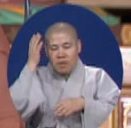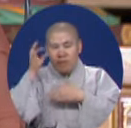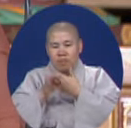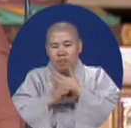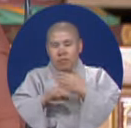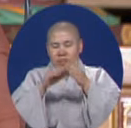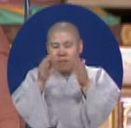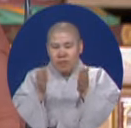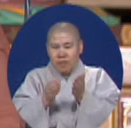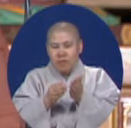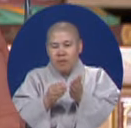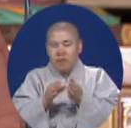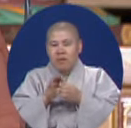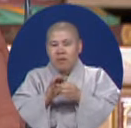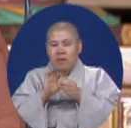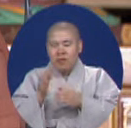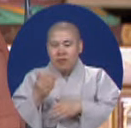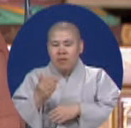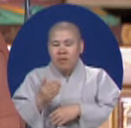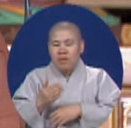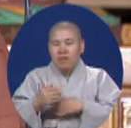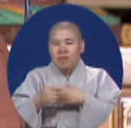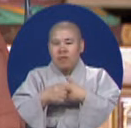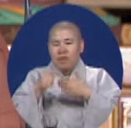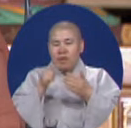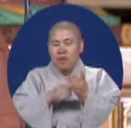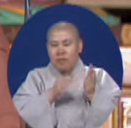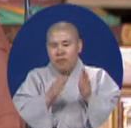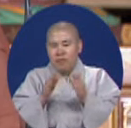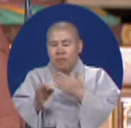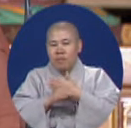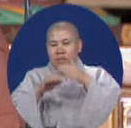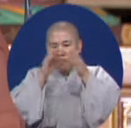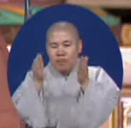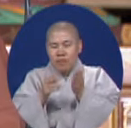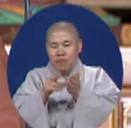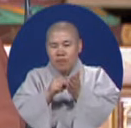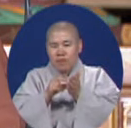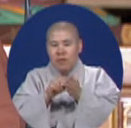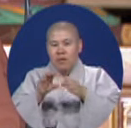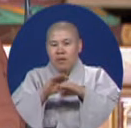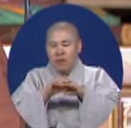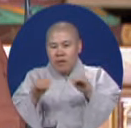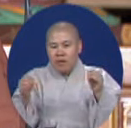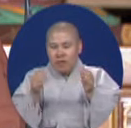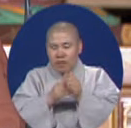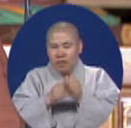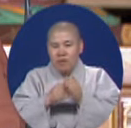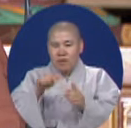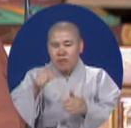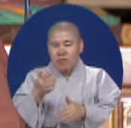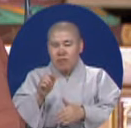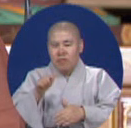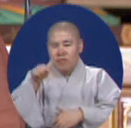하나 챙기면 모든 문제가 다 해결돼요. 그래서 첫 번째 이제 관심 수도를